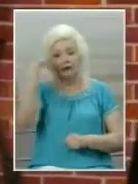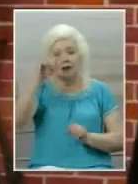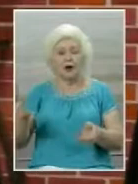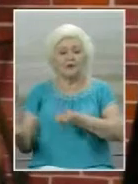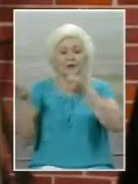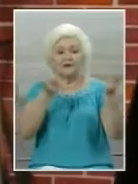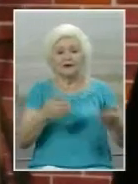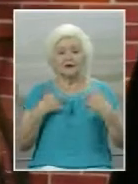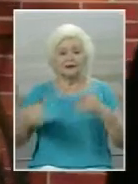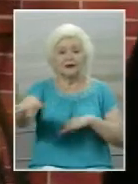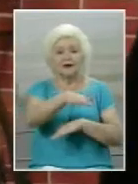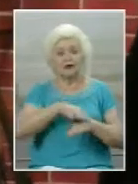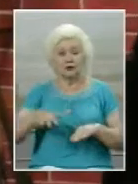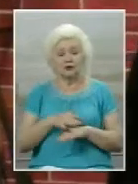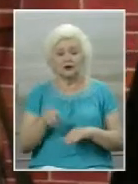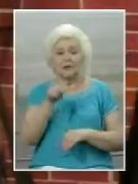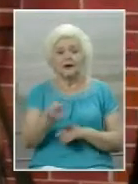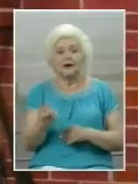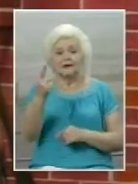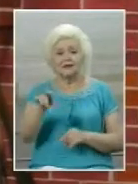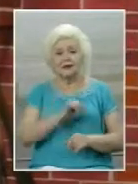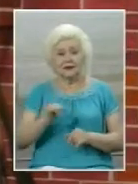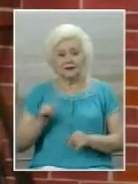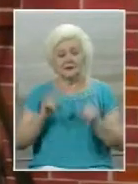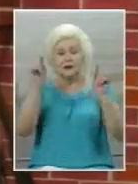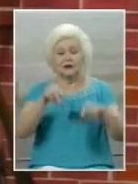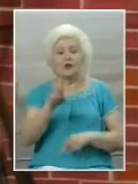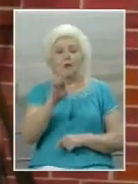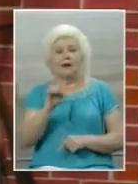на нашу територію, от, на Кам'янську Січ. Звідки саме туди, в Бендери,